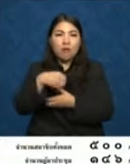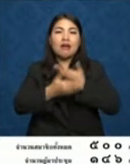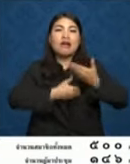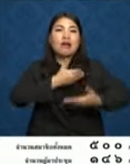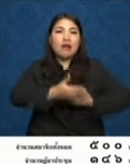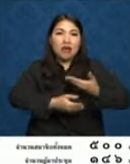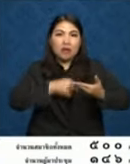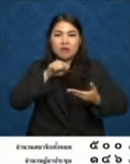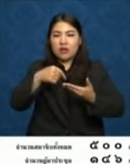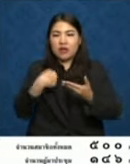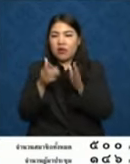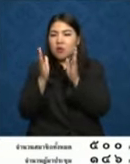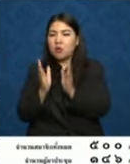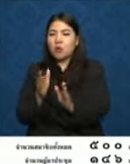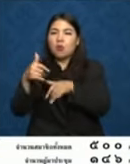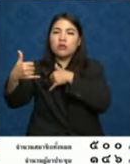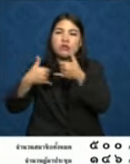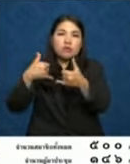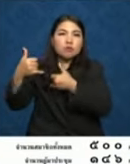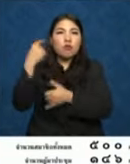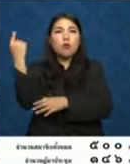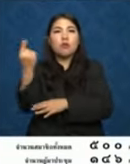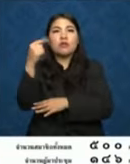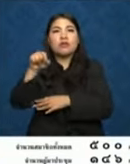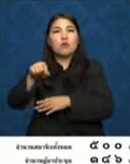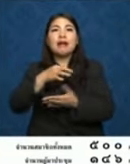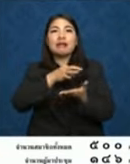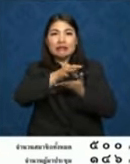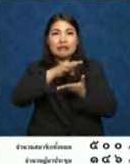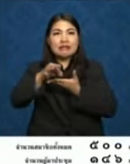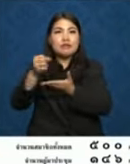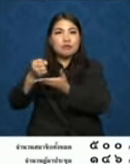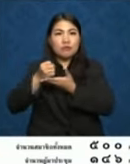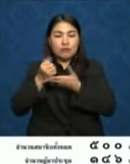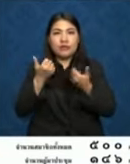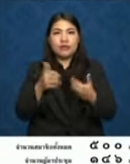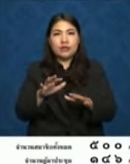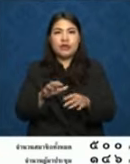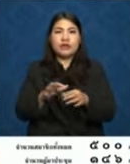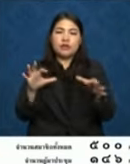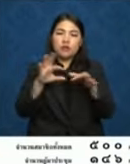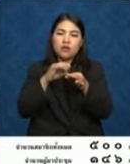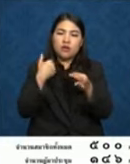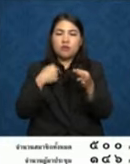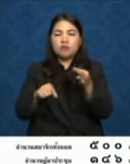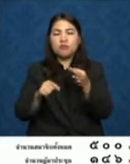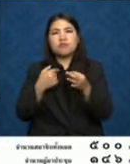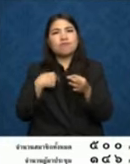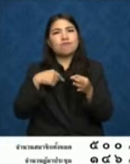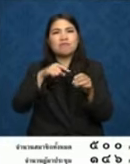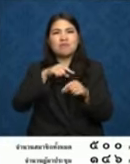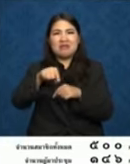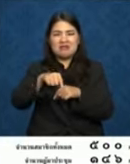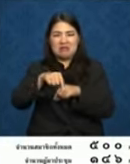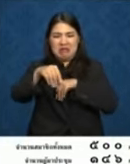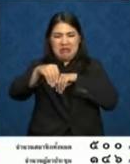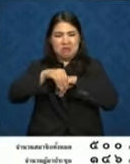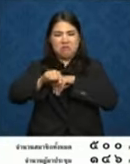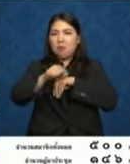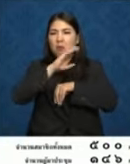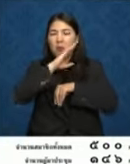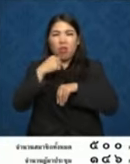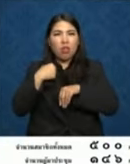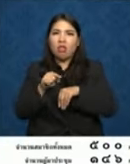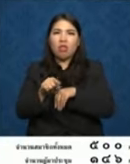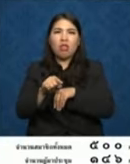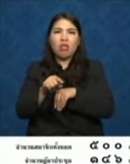ที่ยวได้ช่วยกันซื้อนะนักท่องเที่ยวที่มาเที่ยววัดได้เชิญศิลปะวัฒนธรรมตามวัดริมน้ำเจ้าพระยาเนี่ยไม่สะดวกในการเดินทางเพ